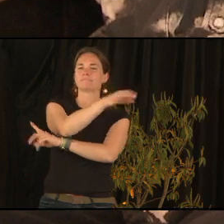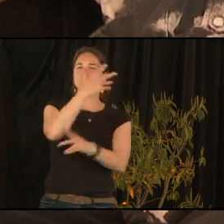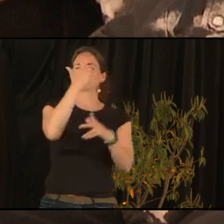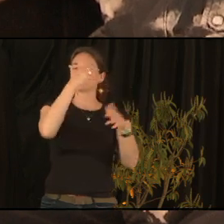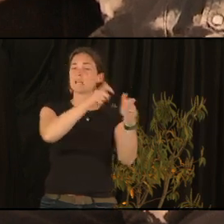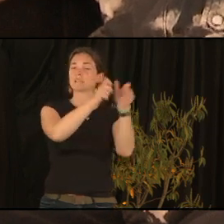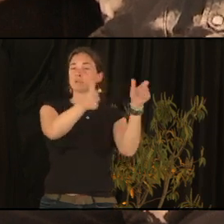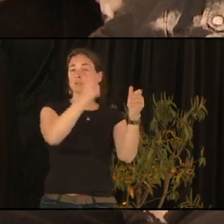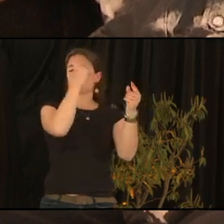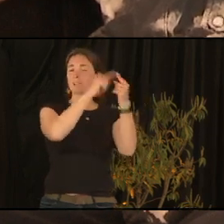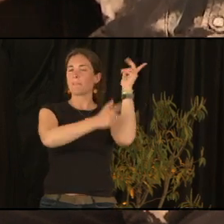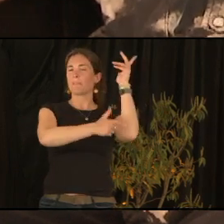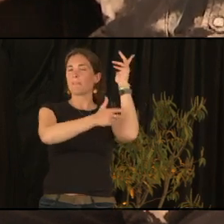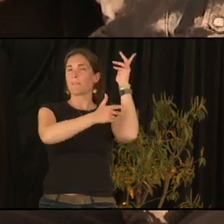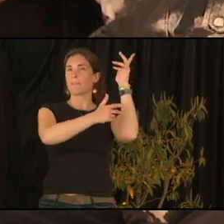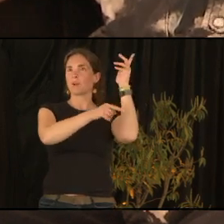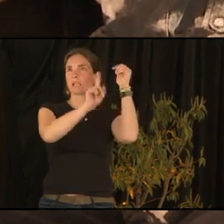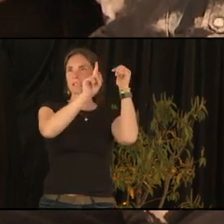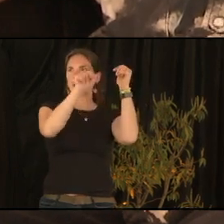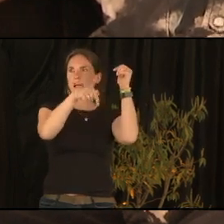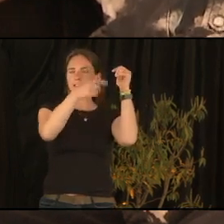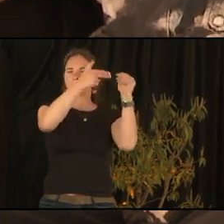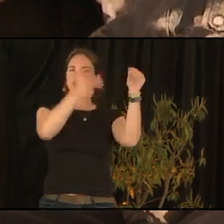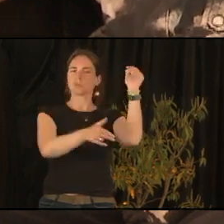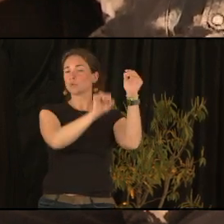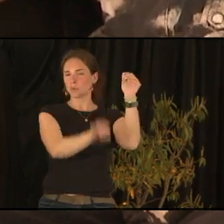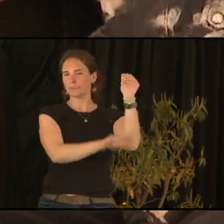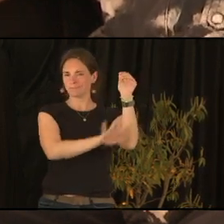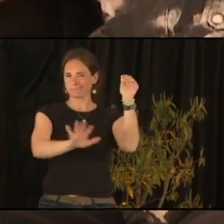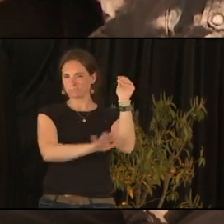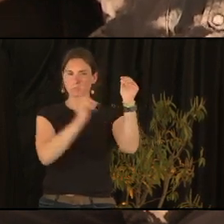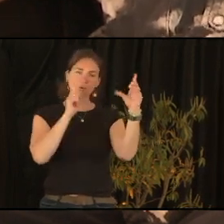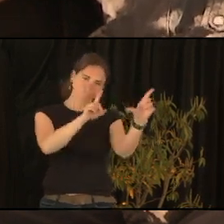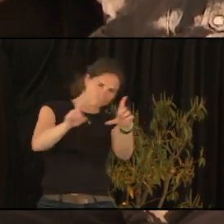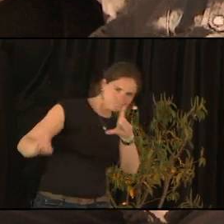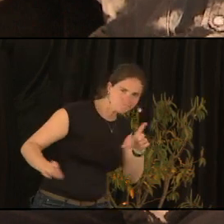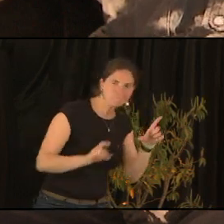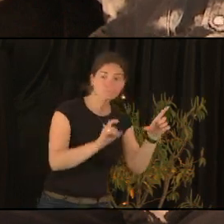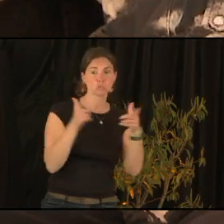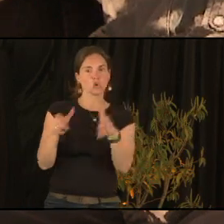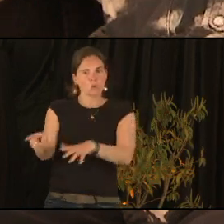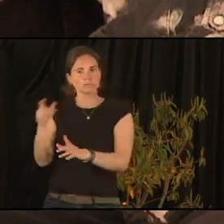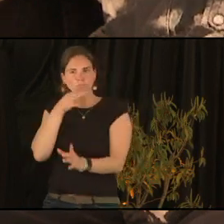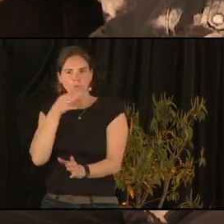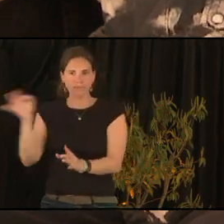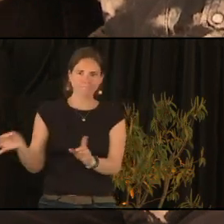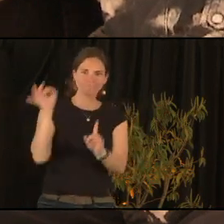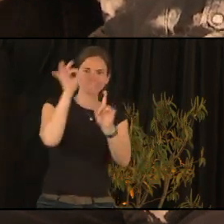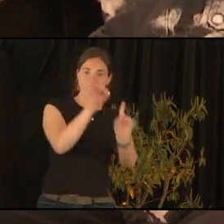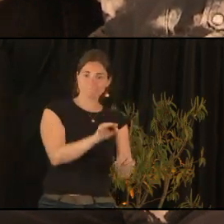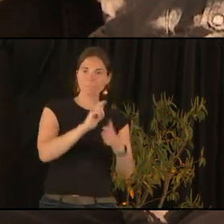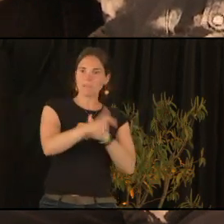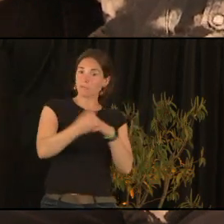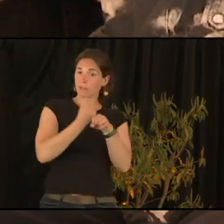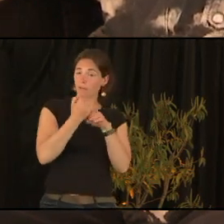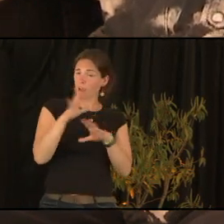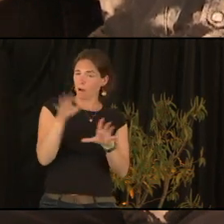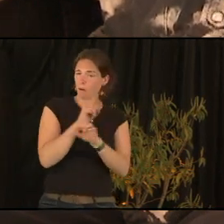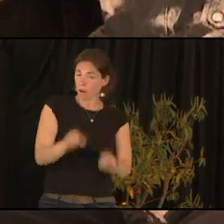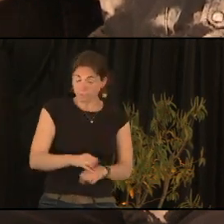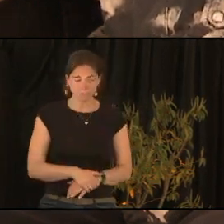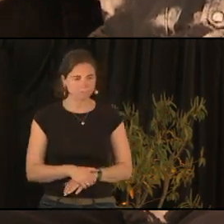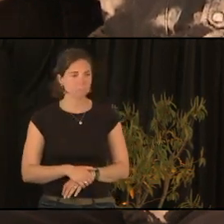aller voir ce qui se passe, les missions de scientifiques en Antarctique. Donc, c'est des vénards. Et ils en ont fait un travail formidable. Et quand ils parlent